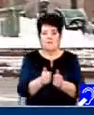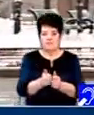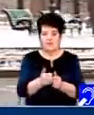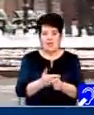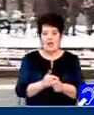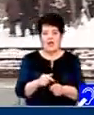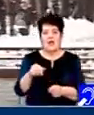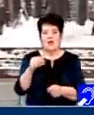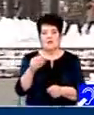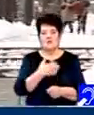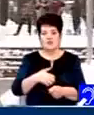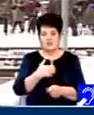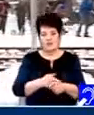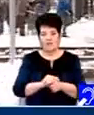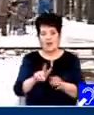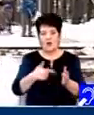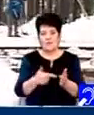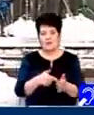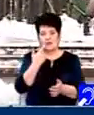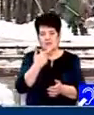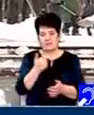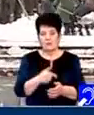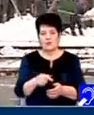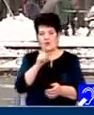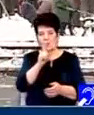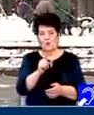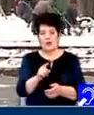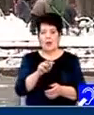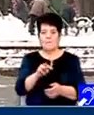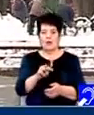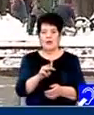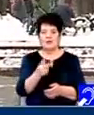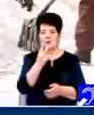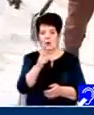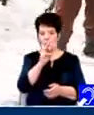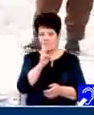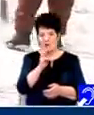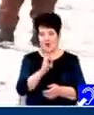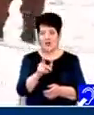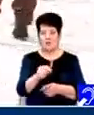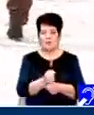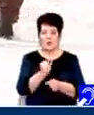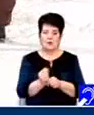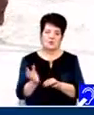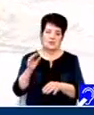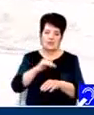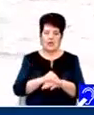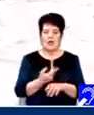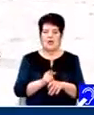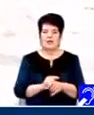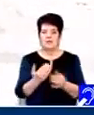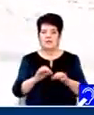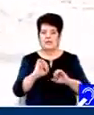șefa capitale le promite muncitorilor că pentru luna martie vor ridica chiar 2 salarii, pentru că au muncit din greu în aceste zile